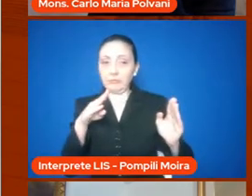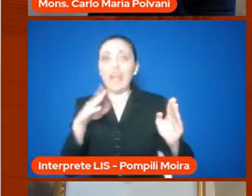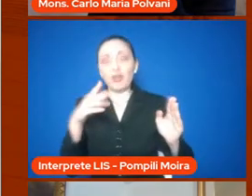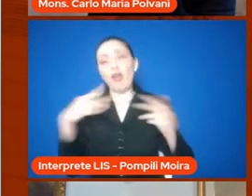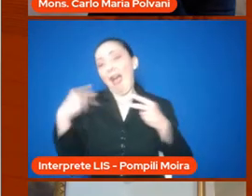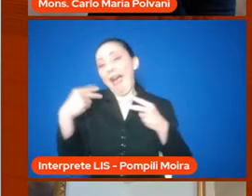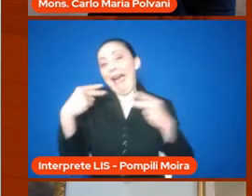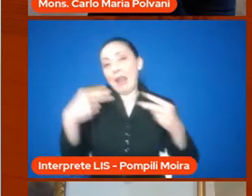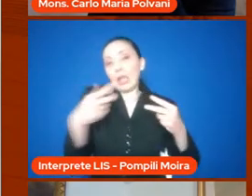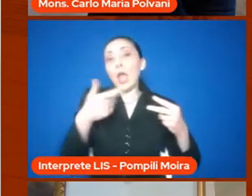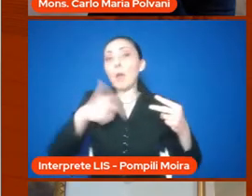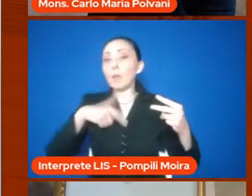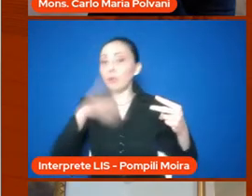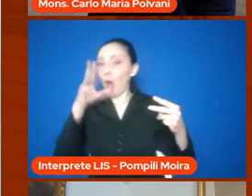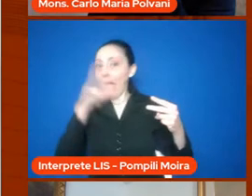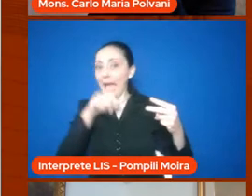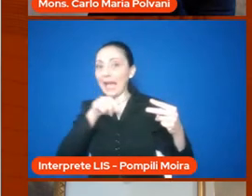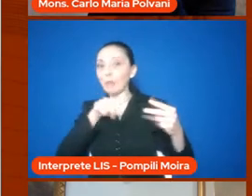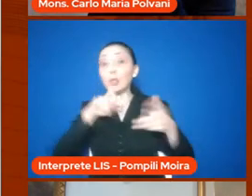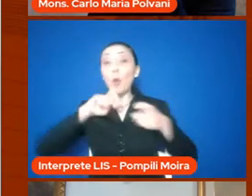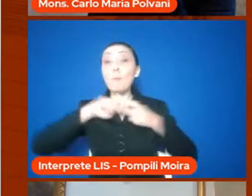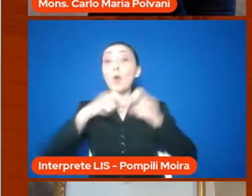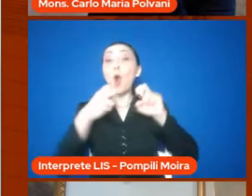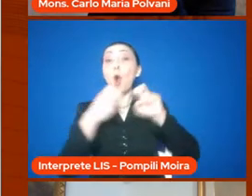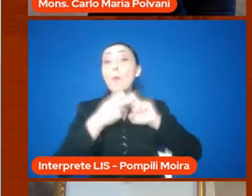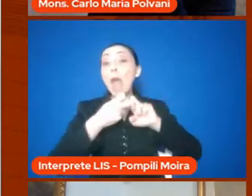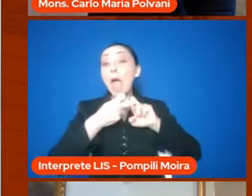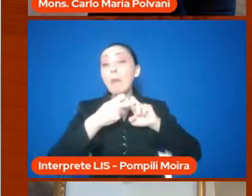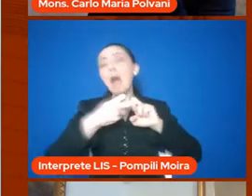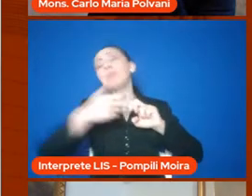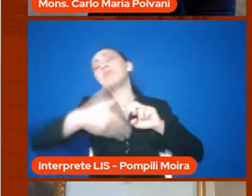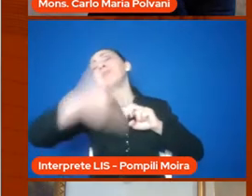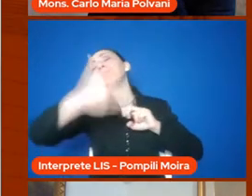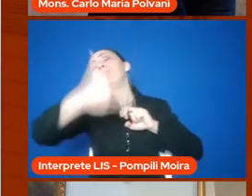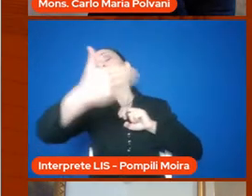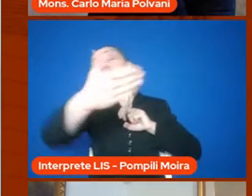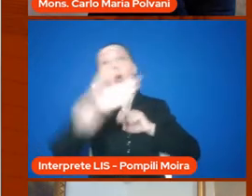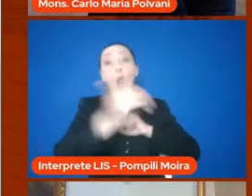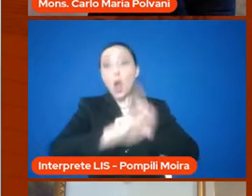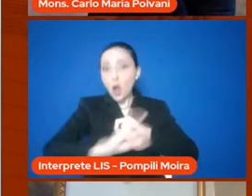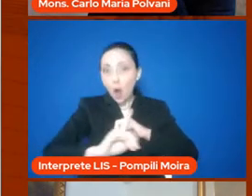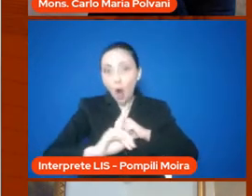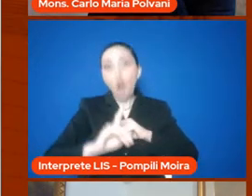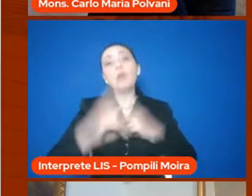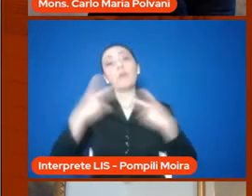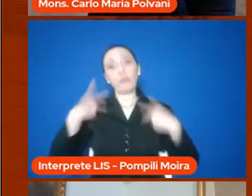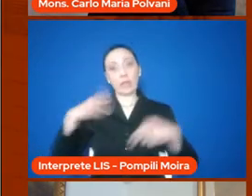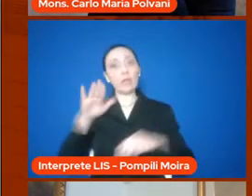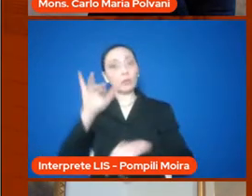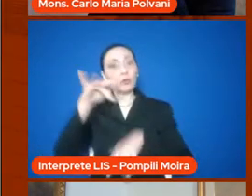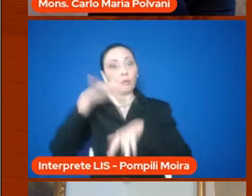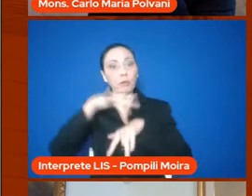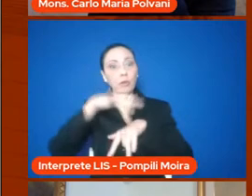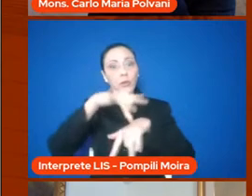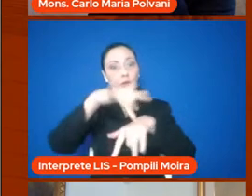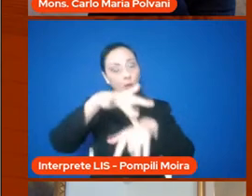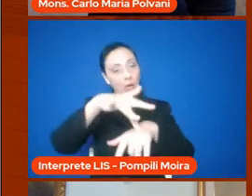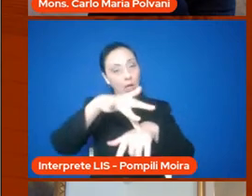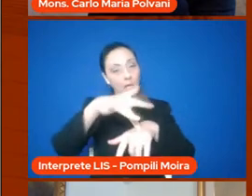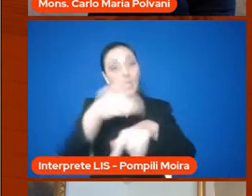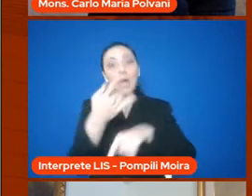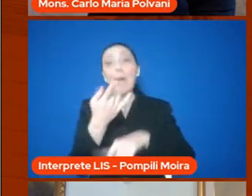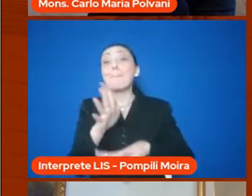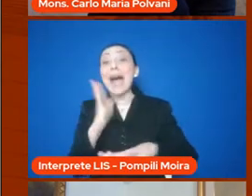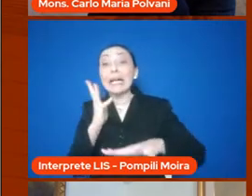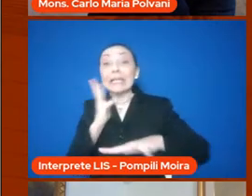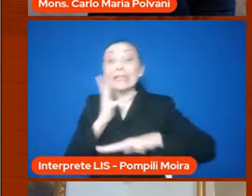che è fuori dalla nostra porta, ma che tocca la nostra vita, la nostra quotidianità. Però si fatica a passare all'azione,